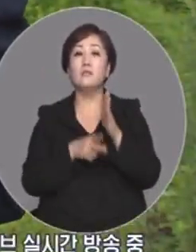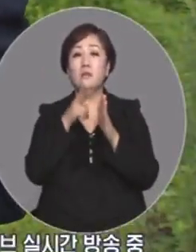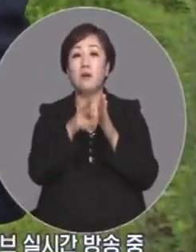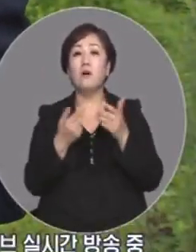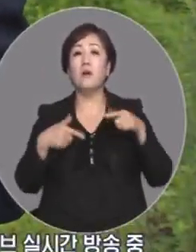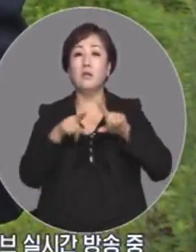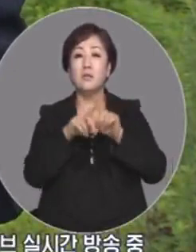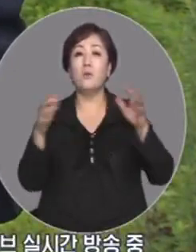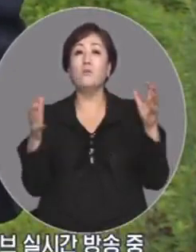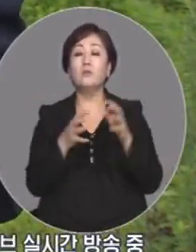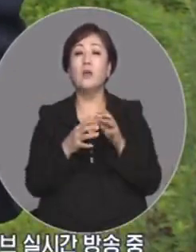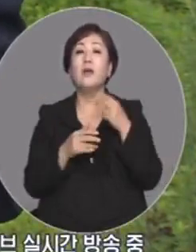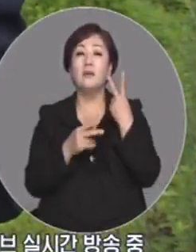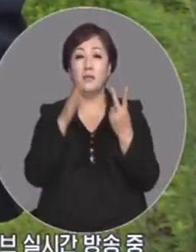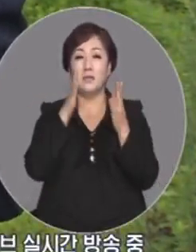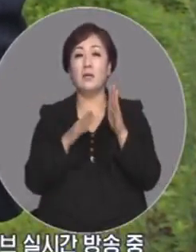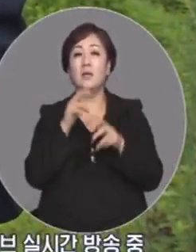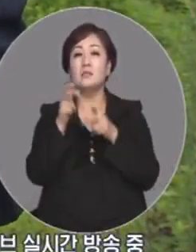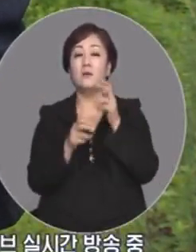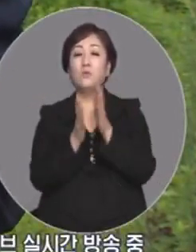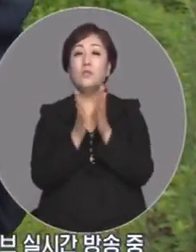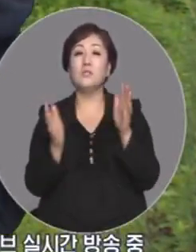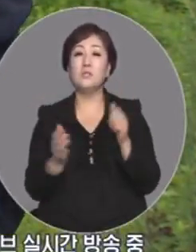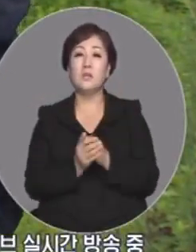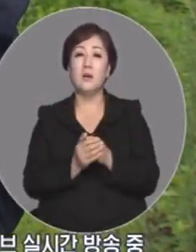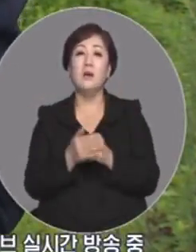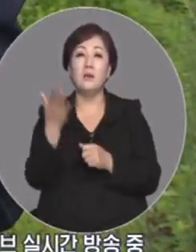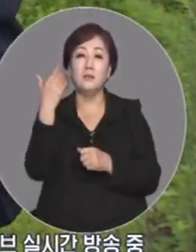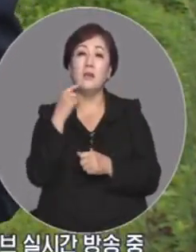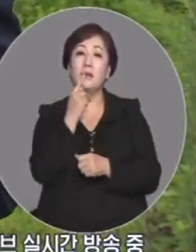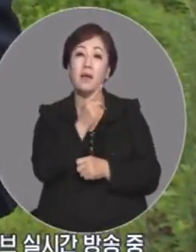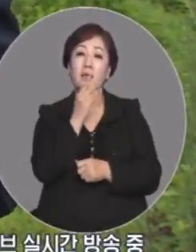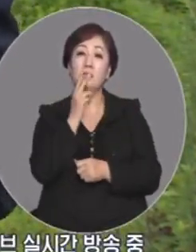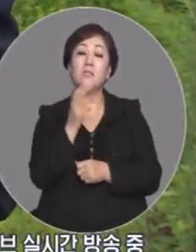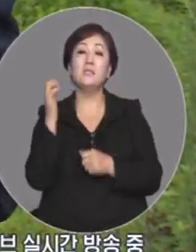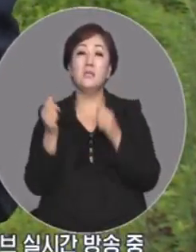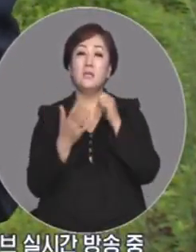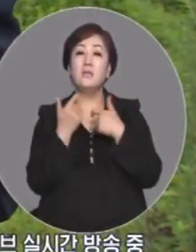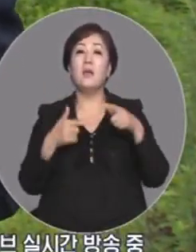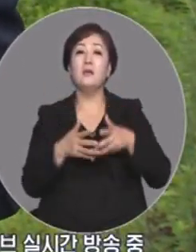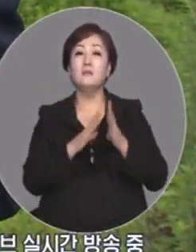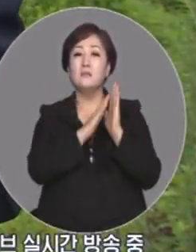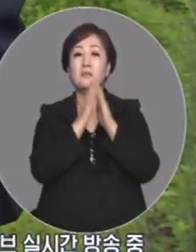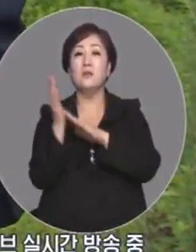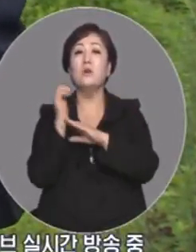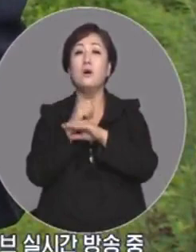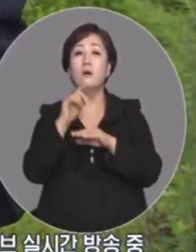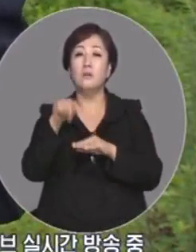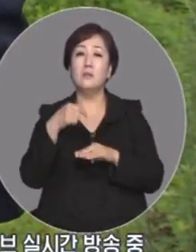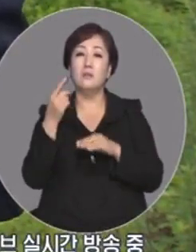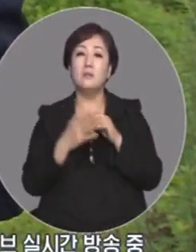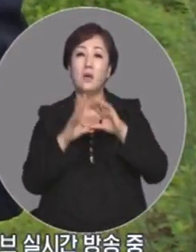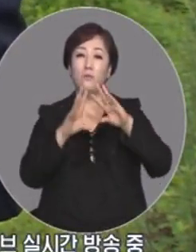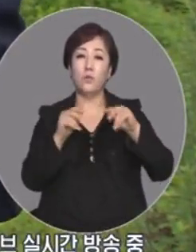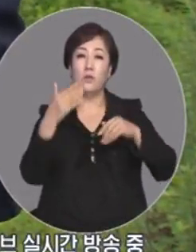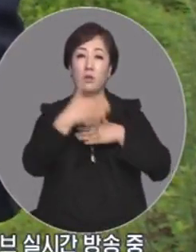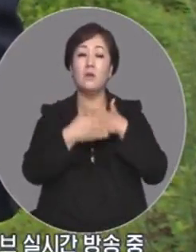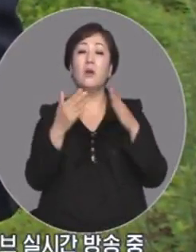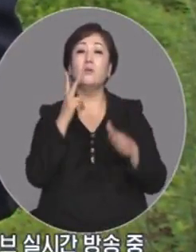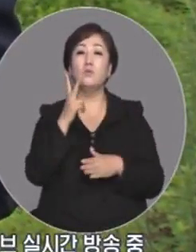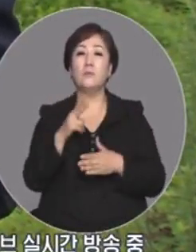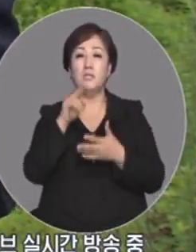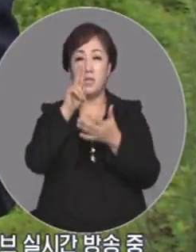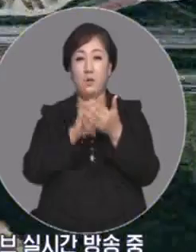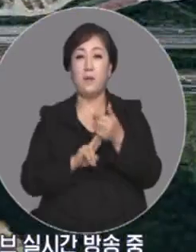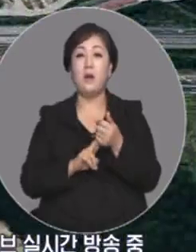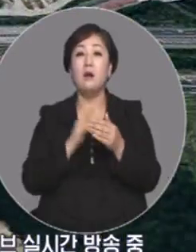역세권 2단계도 탄력받고 있습니다. 2년 전 KCC 울산 공장 철거 이후 처음으로 분양 용지 두 필지가